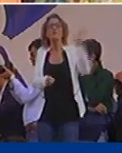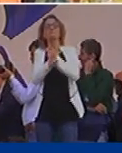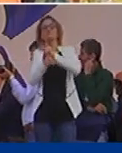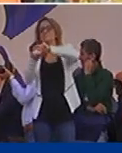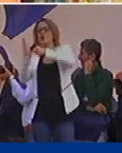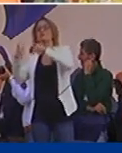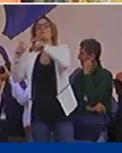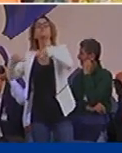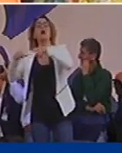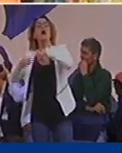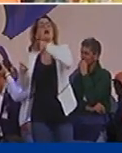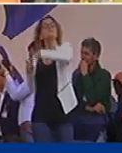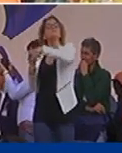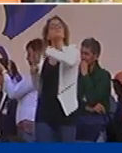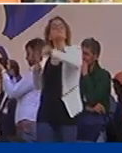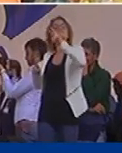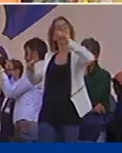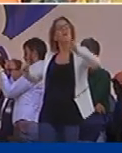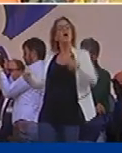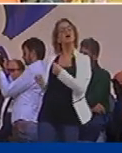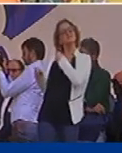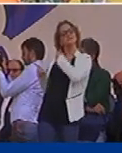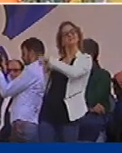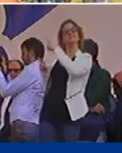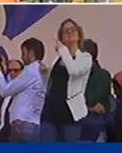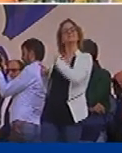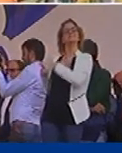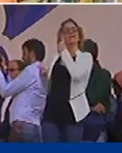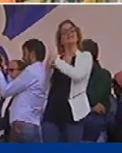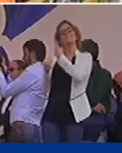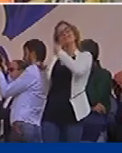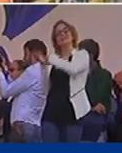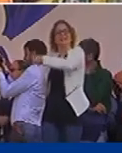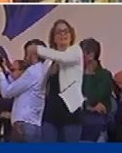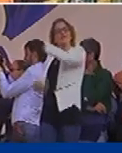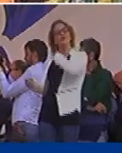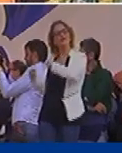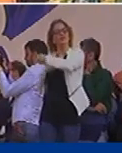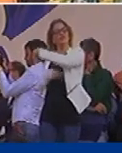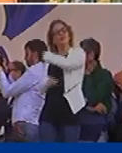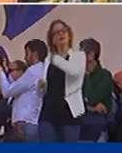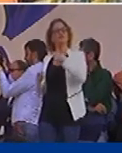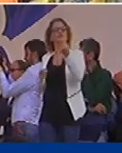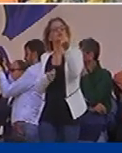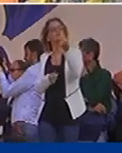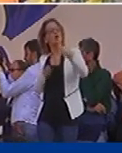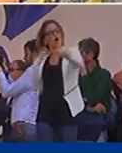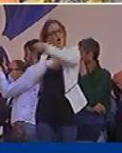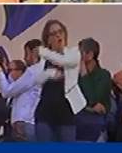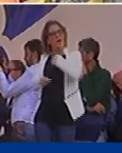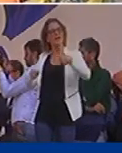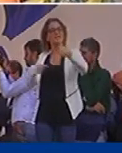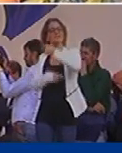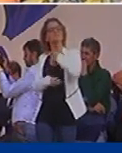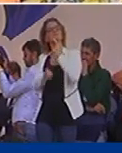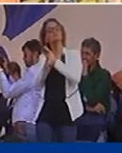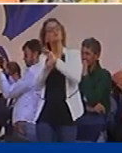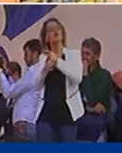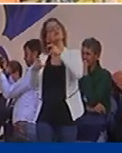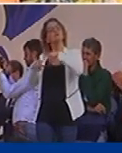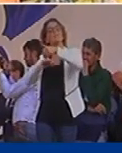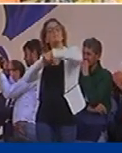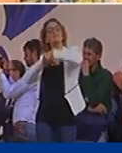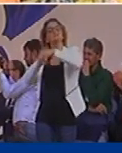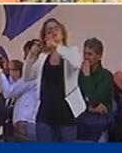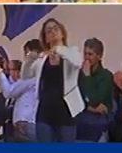banca un mutuo ventennale. Per avere indietro i vostri soldi dovete chiedere un prestito a una